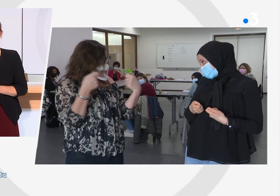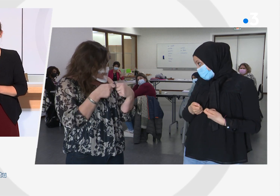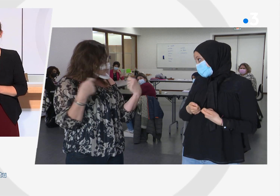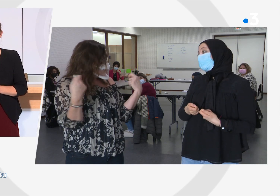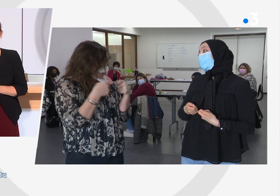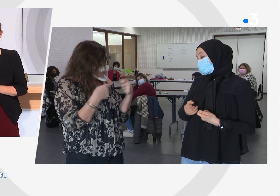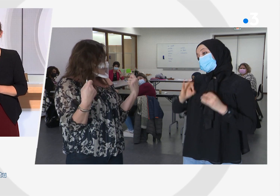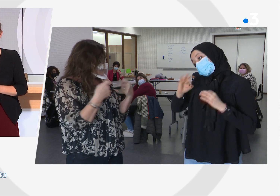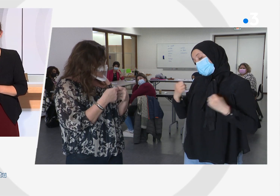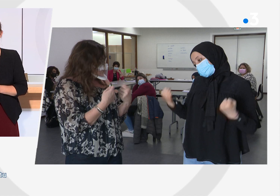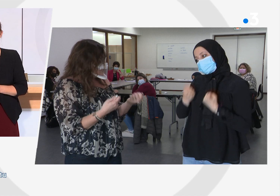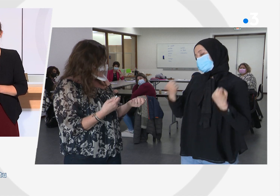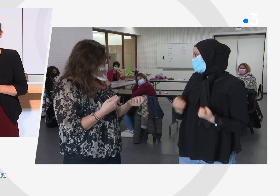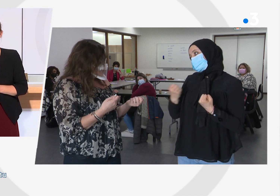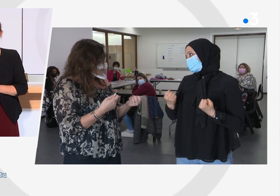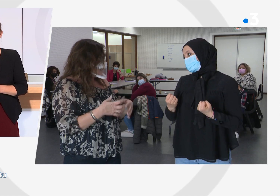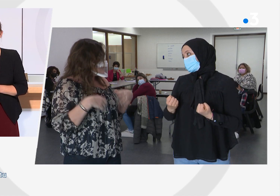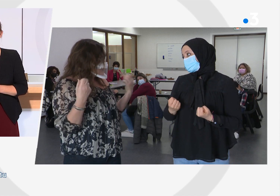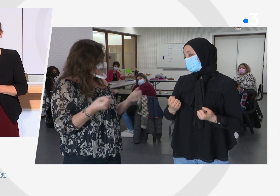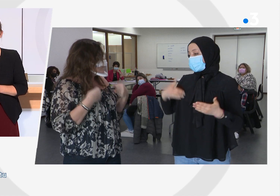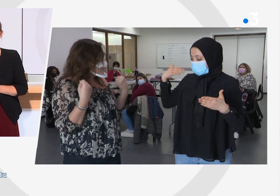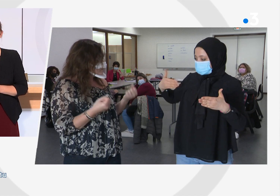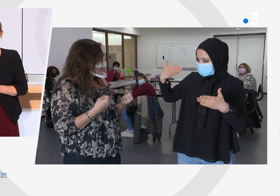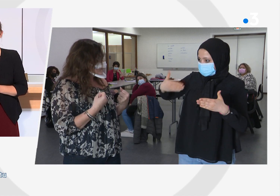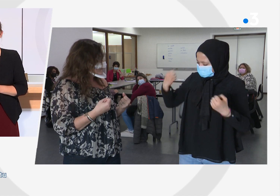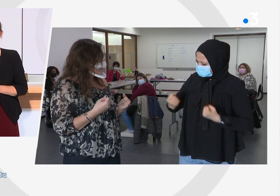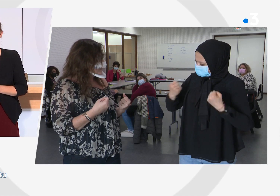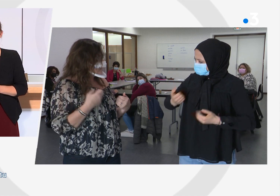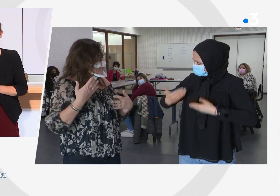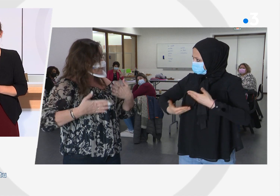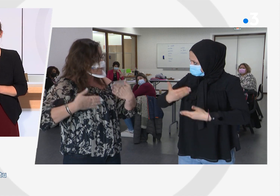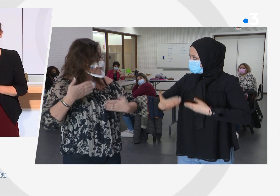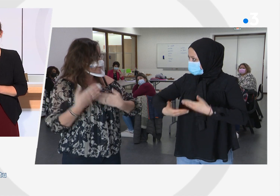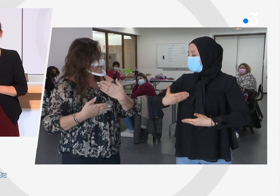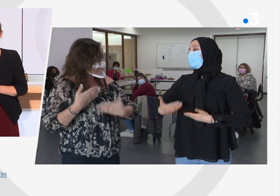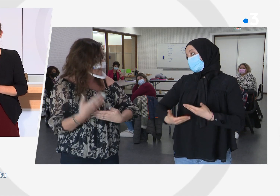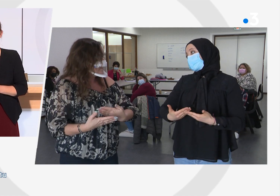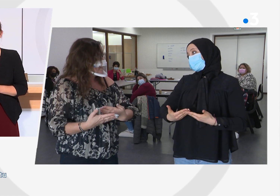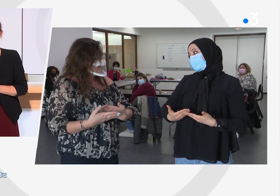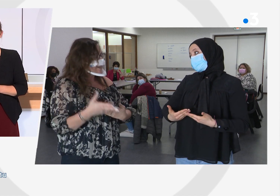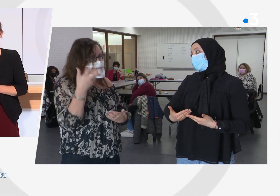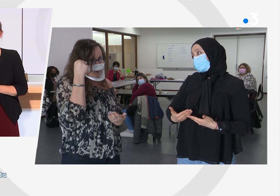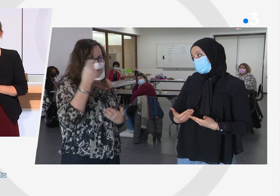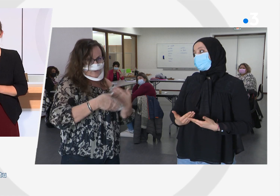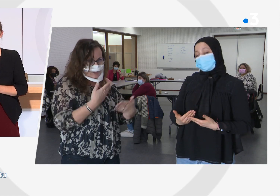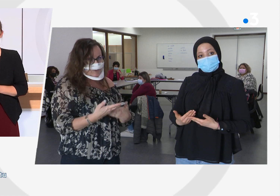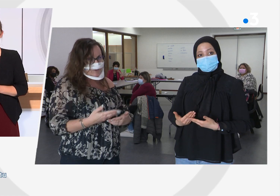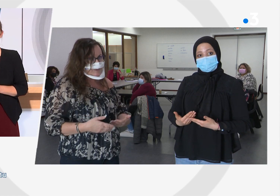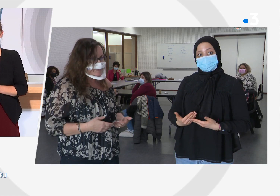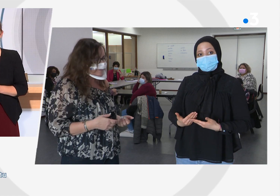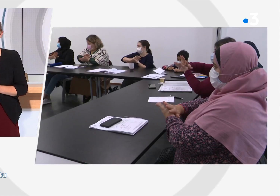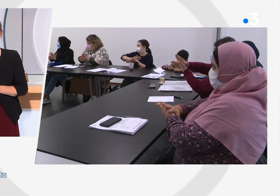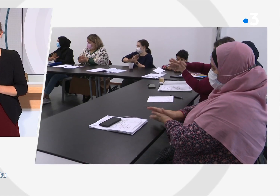Voilà, tu rencontres des gens et c'est plus facile. Voilà, elle s'entraîne tous les jours et au fur et à mesure, voilà, elle comprend au fur et à